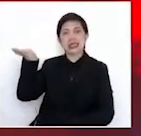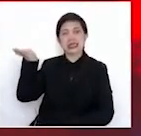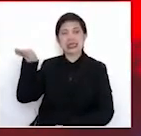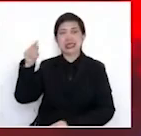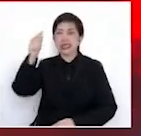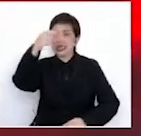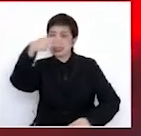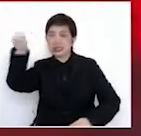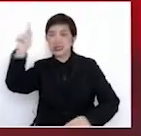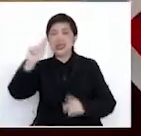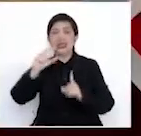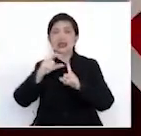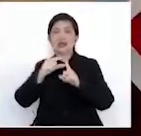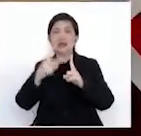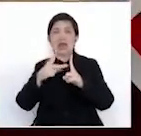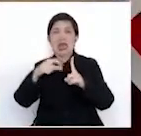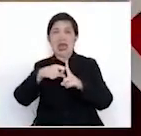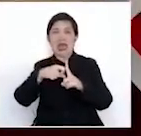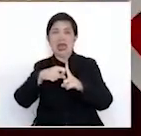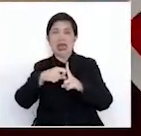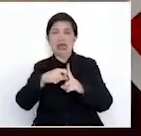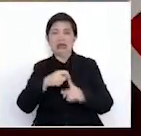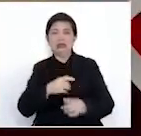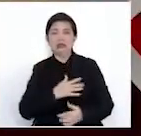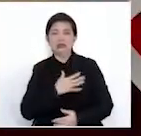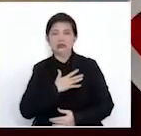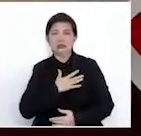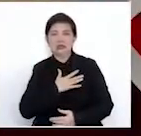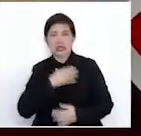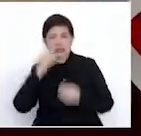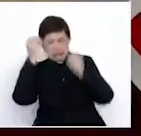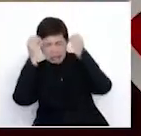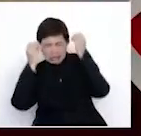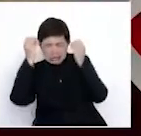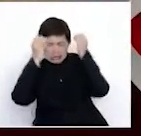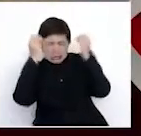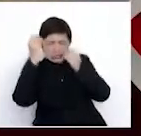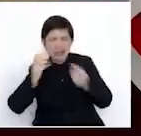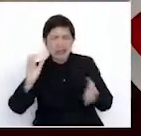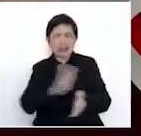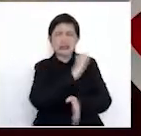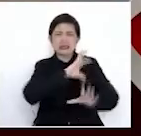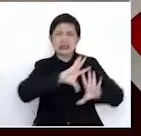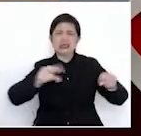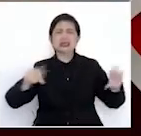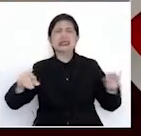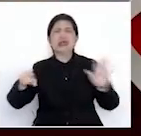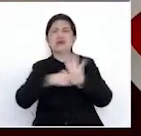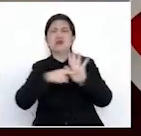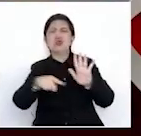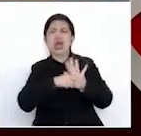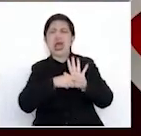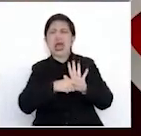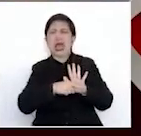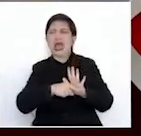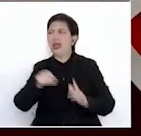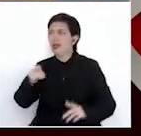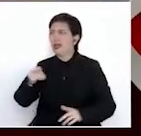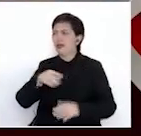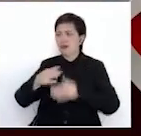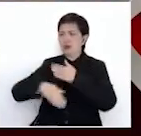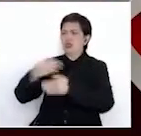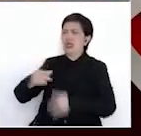lagi stres karena tiba-tiba lapangan pekerjaan berkurang mereka kena PHK Bagaimana